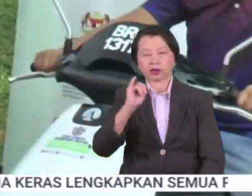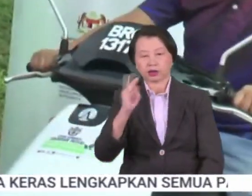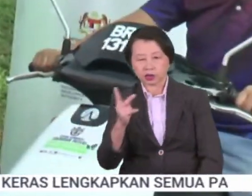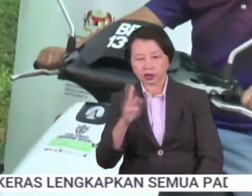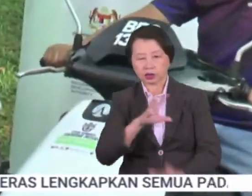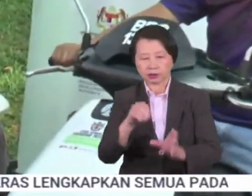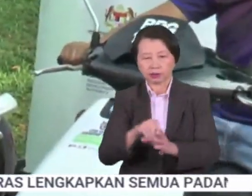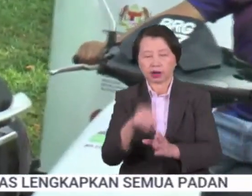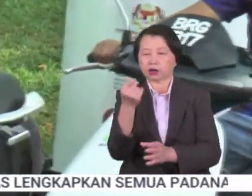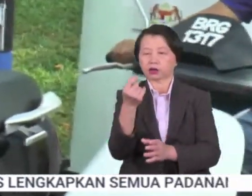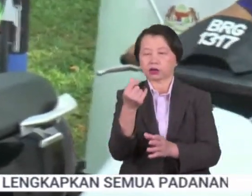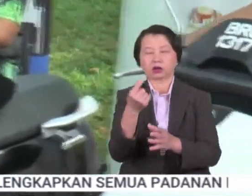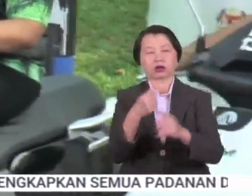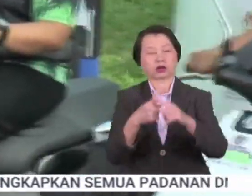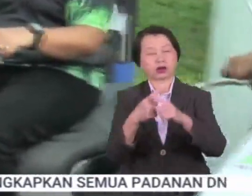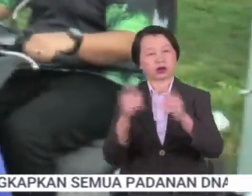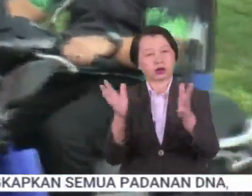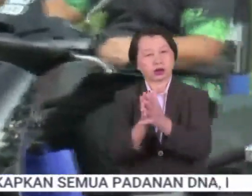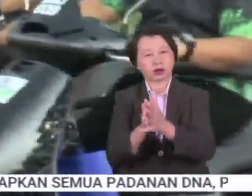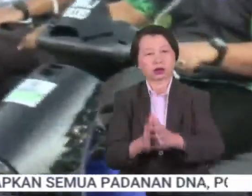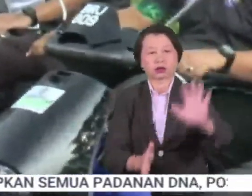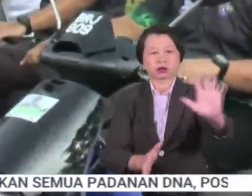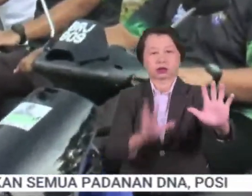melibatkan nilai keseluruhan